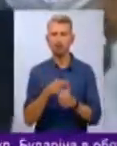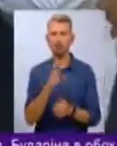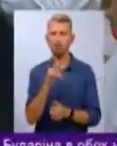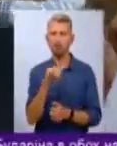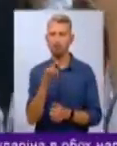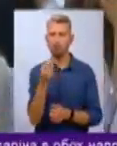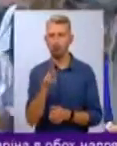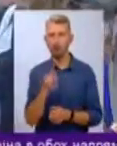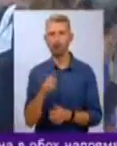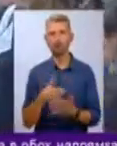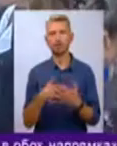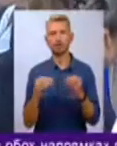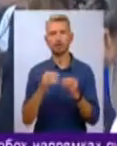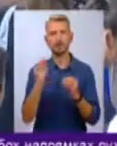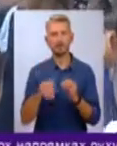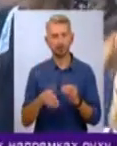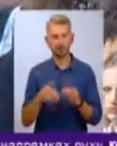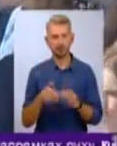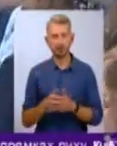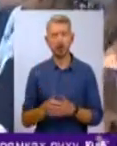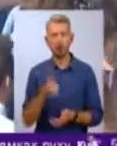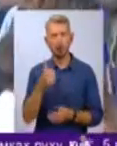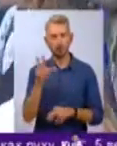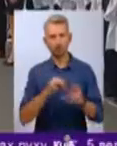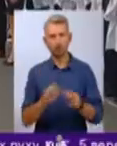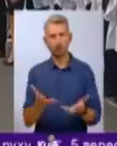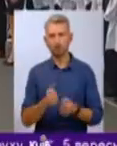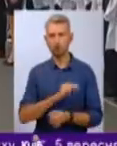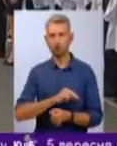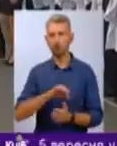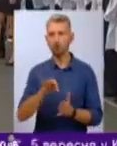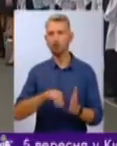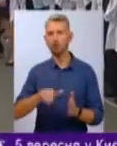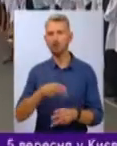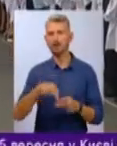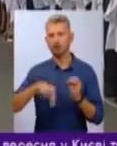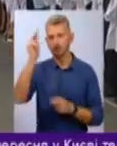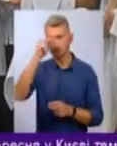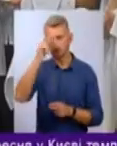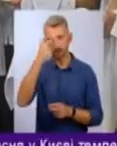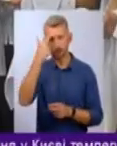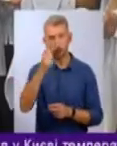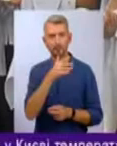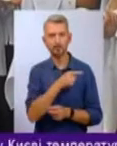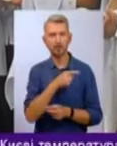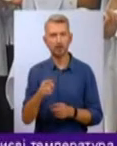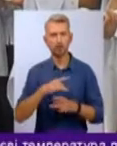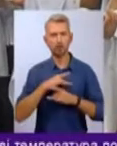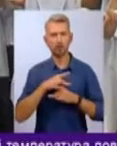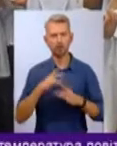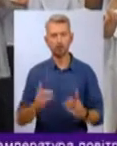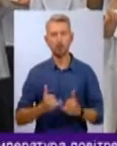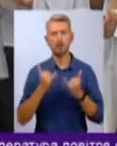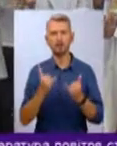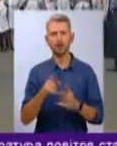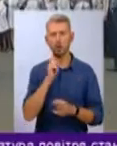Богомольця, а їх близько 10 тисяч, хороші шанси отримати роботу одразу після завершення навчання, повідомив під час урочистої посвяти